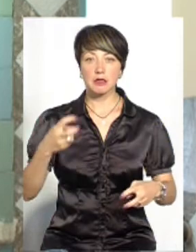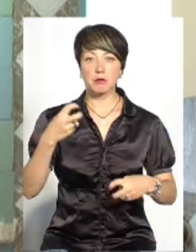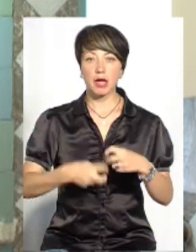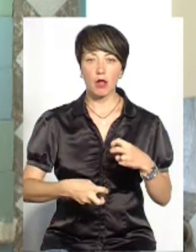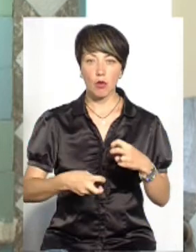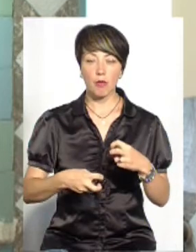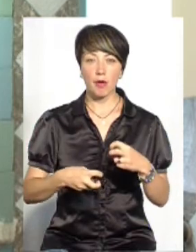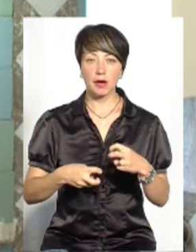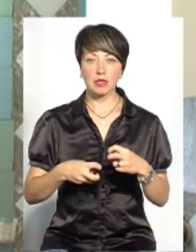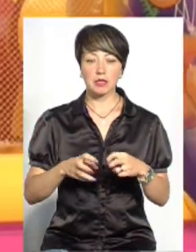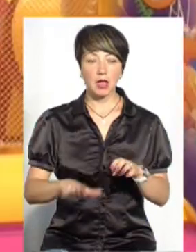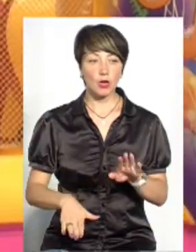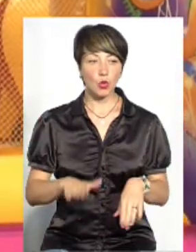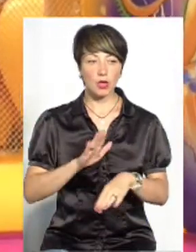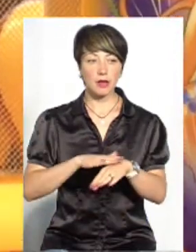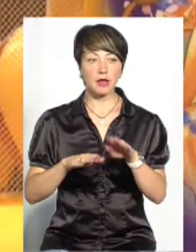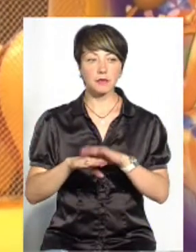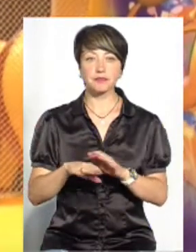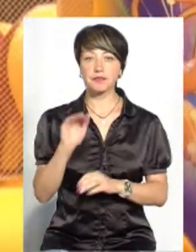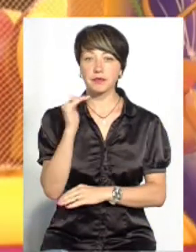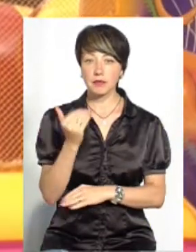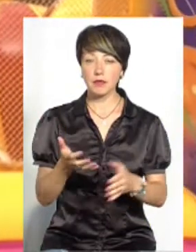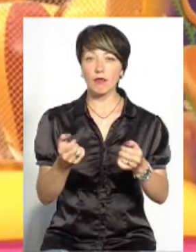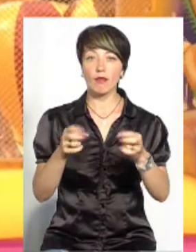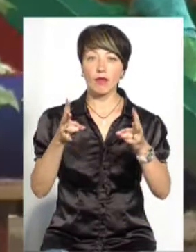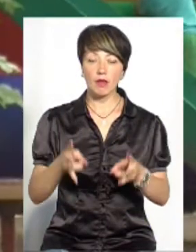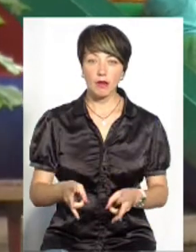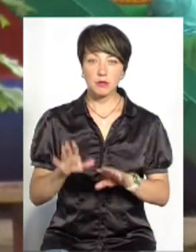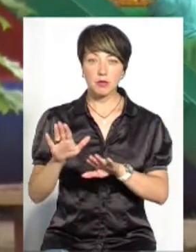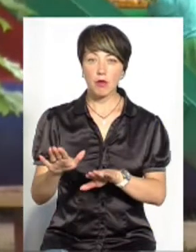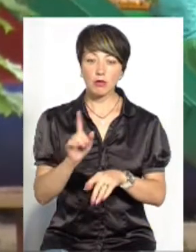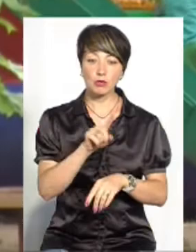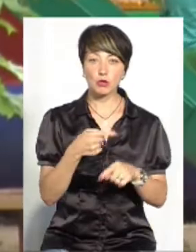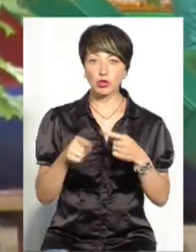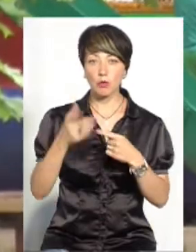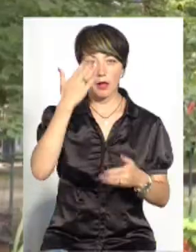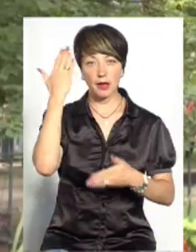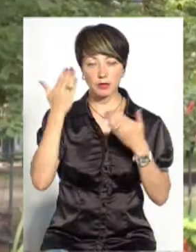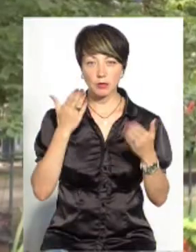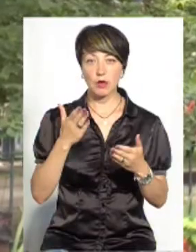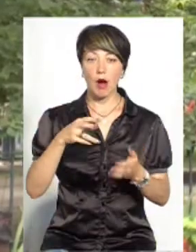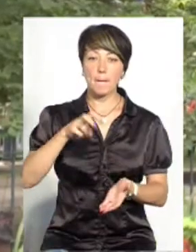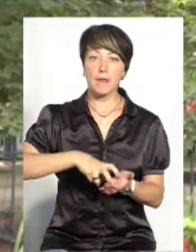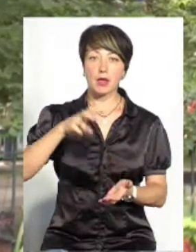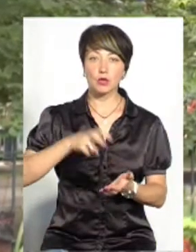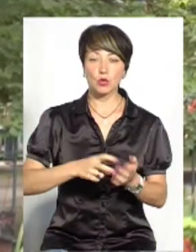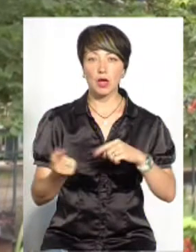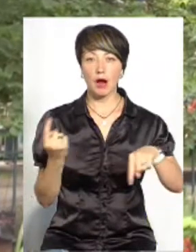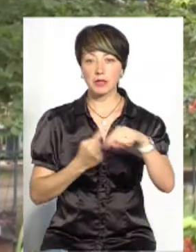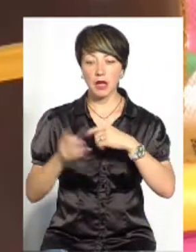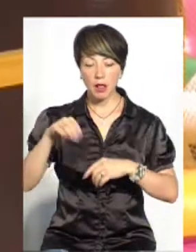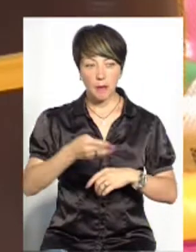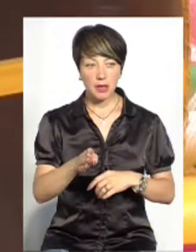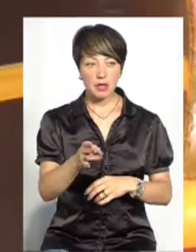переломами сегментів кінцівок. Якщо дитина отримала травму внаслідок перебування на тому чи іншому атракціоні, будь-то батути, каруселі чи лабіринти,